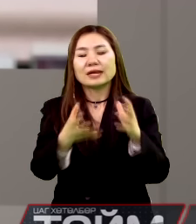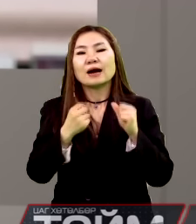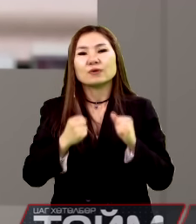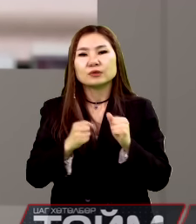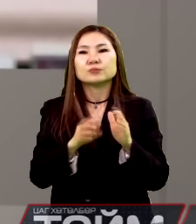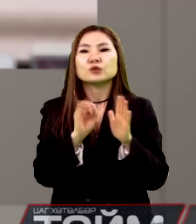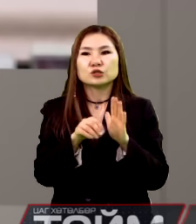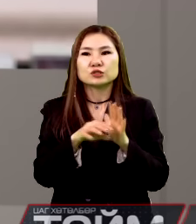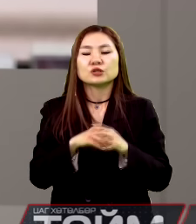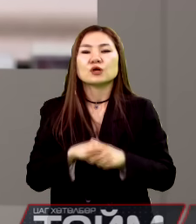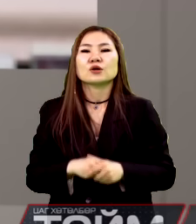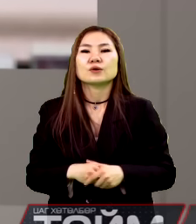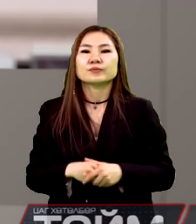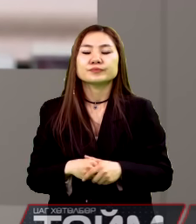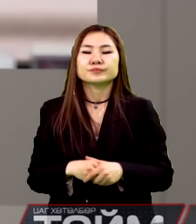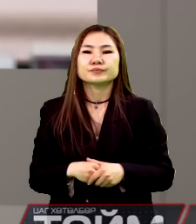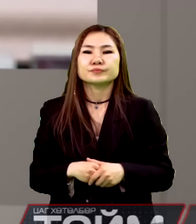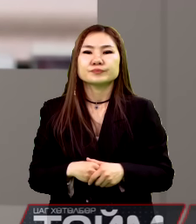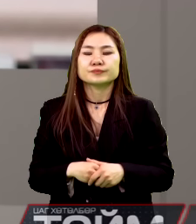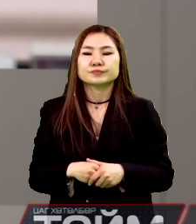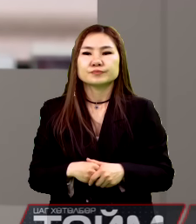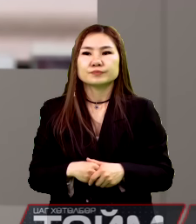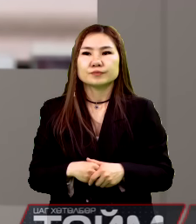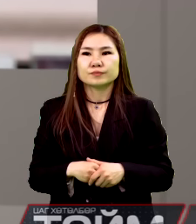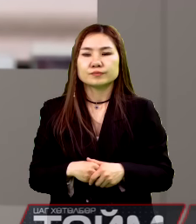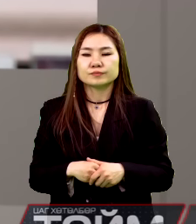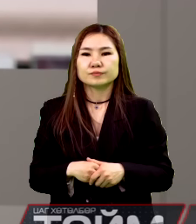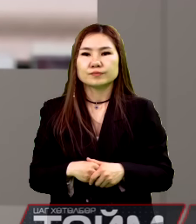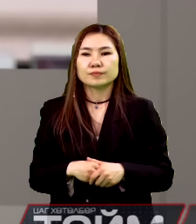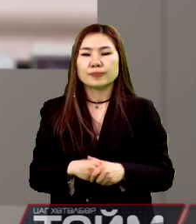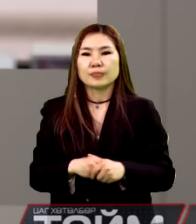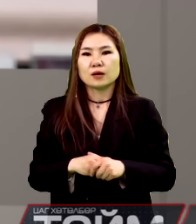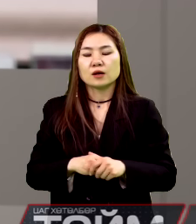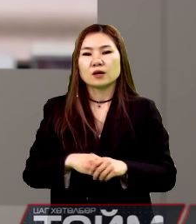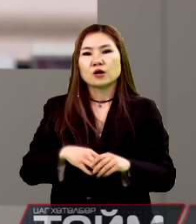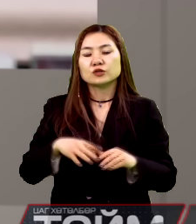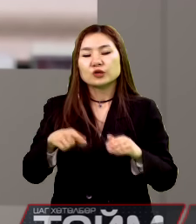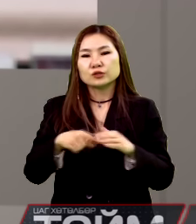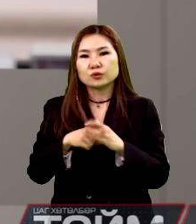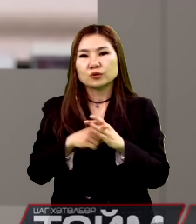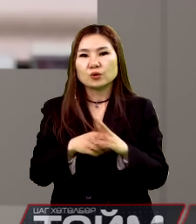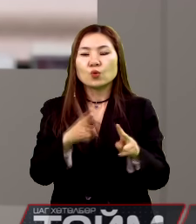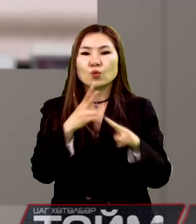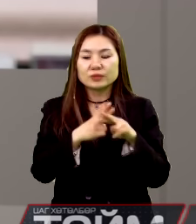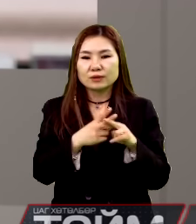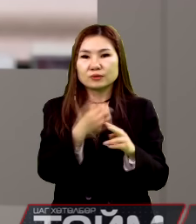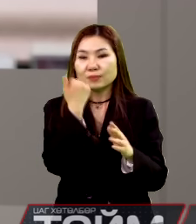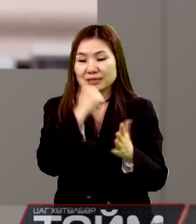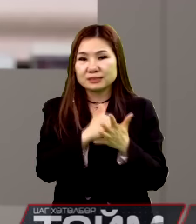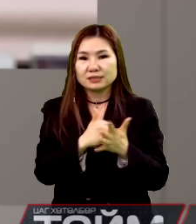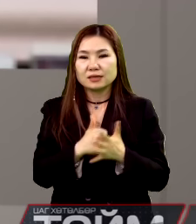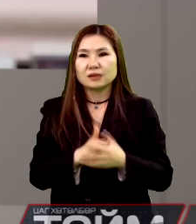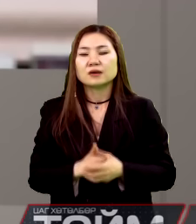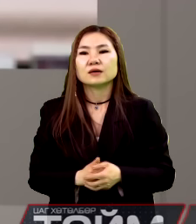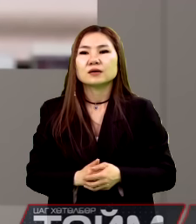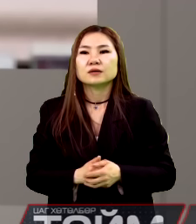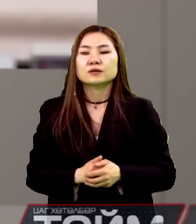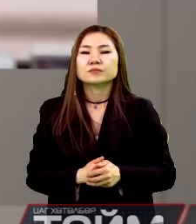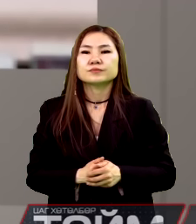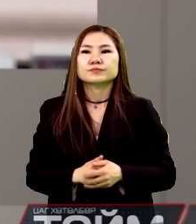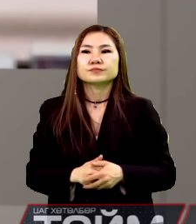баялгаас хүртэх ёстой гэдэг үгээс энэ зүйлийг авж гинэ гэж засгийн газар бол тайлбарлаж байгаа. Мэдээж улсын хурал олонхоороо энэ хуулиа баталсан. Энд дээр ч